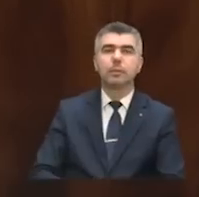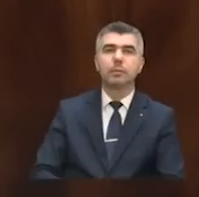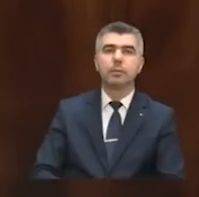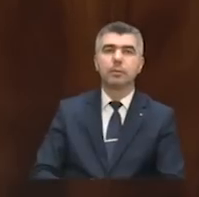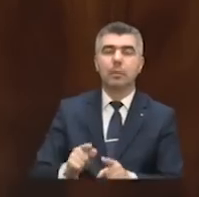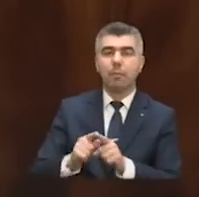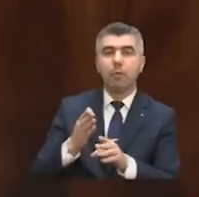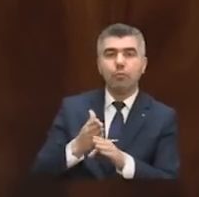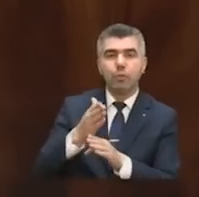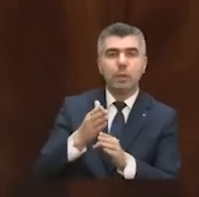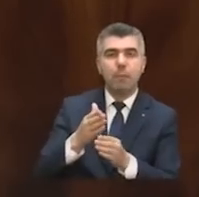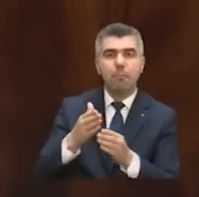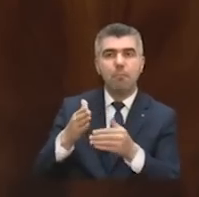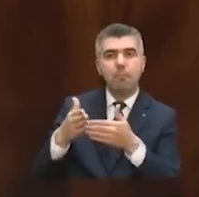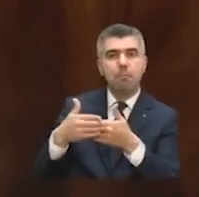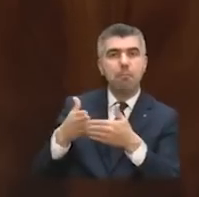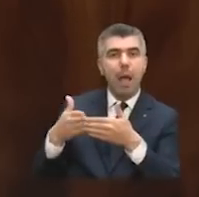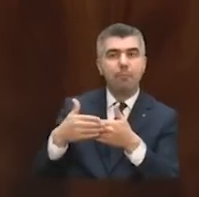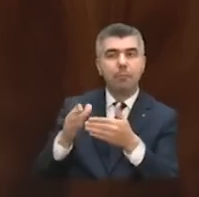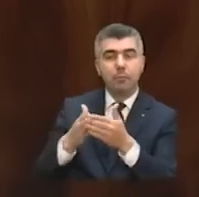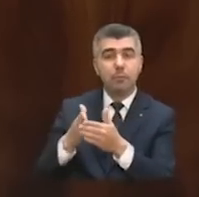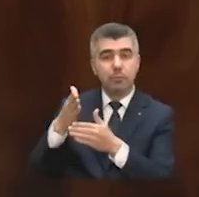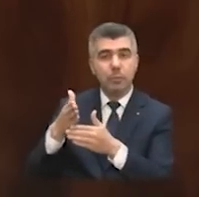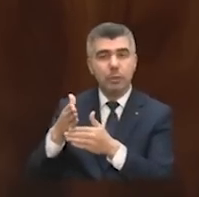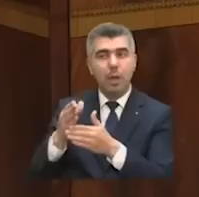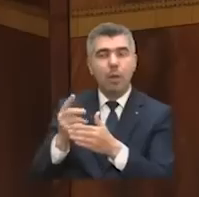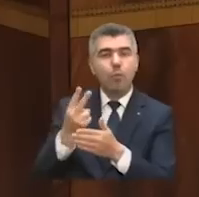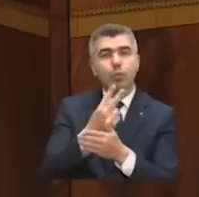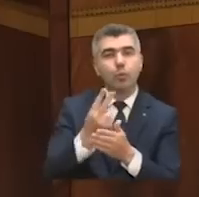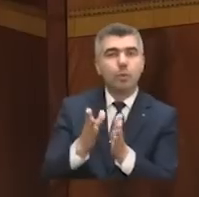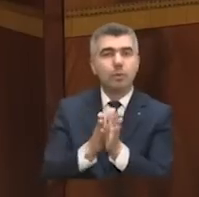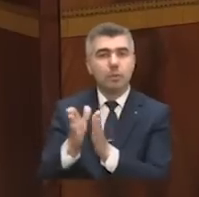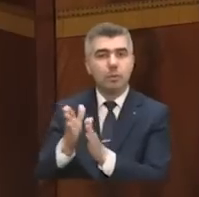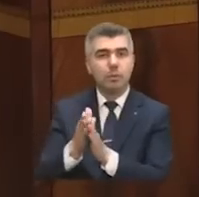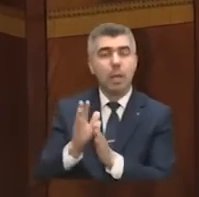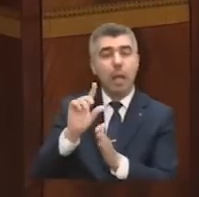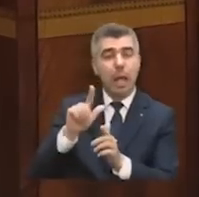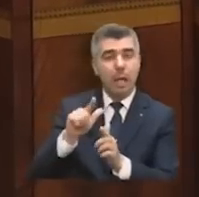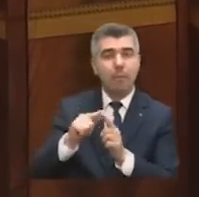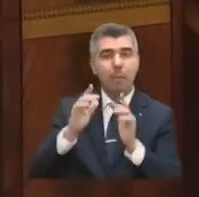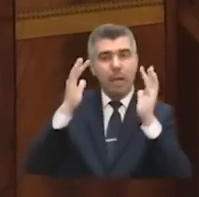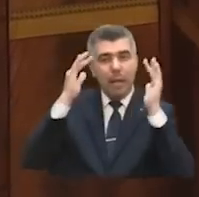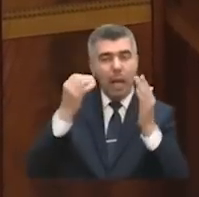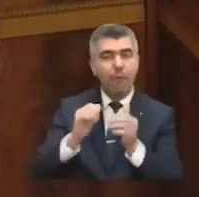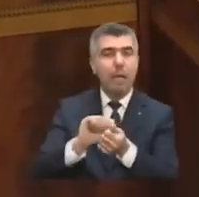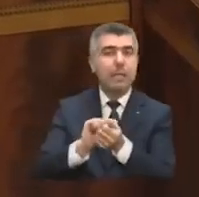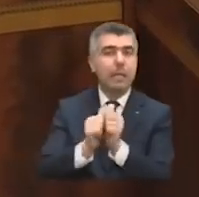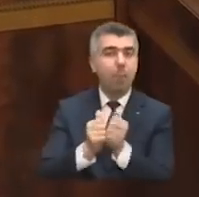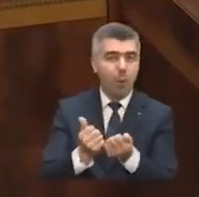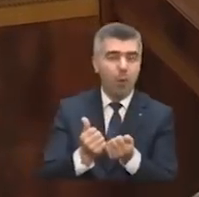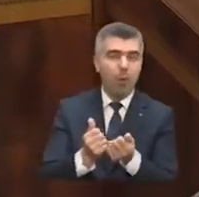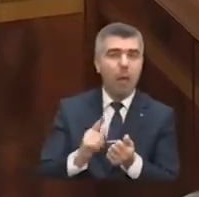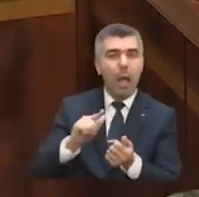لهاد الباب يدقو ويدوز الباب الآخر ويدقو. خصو كذلك يلقى الثقافة، خصو يلقى الرياضة، خصو يلقى واحد